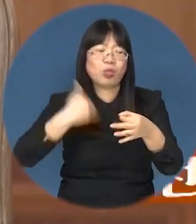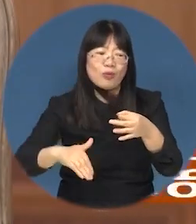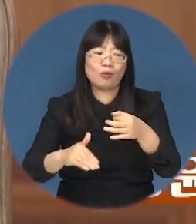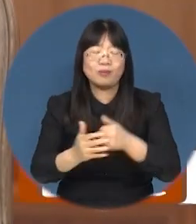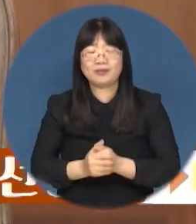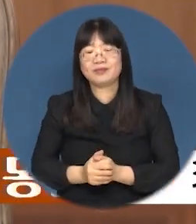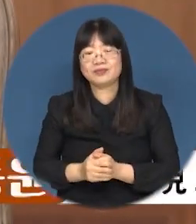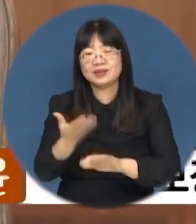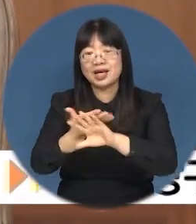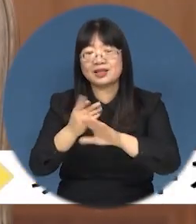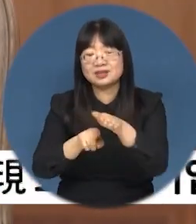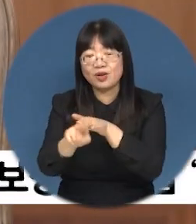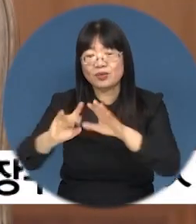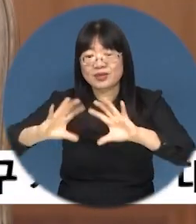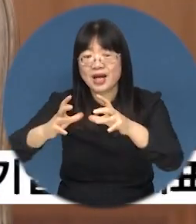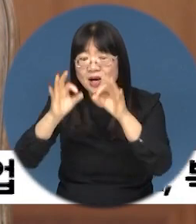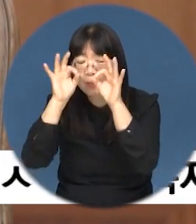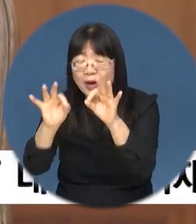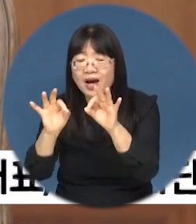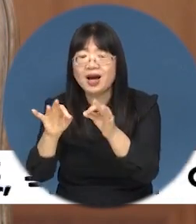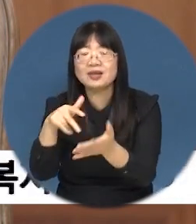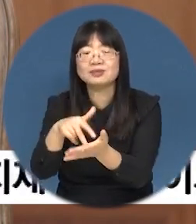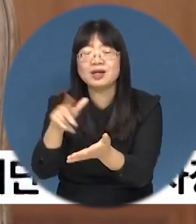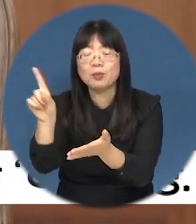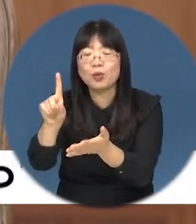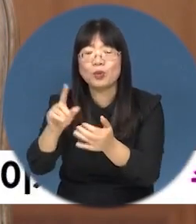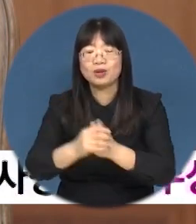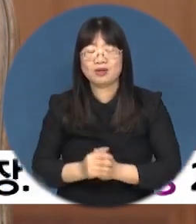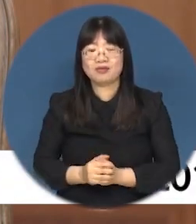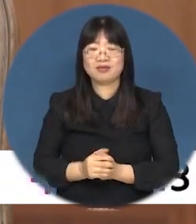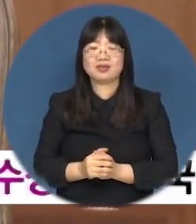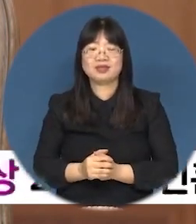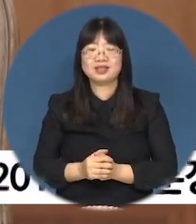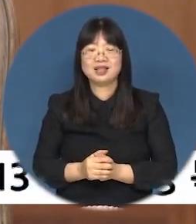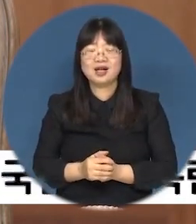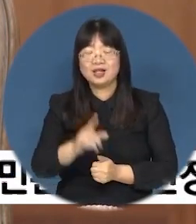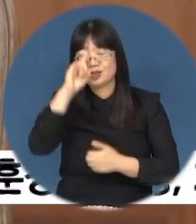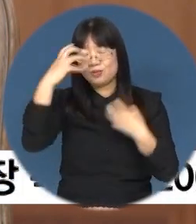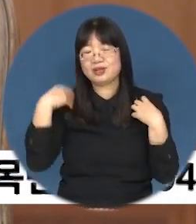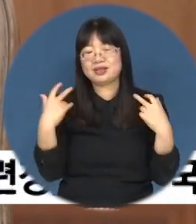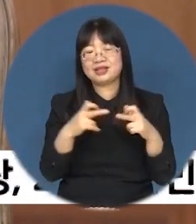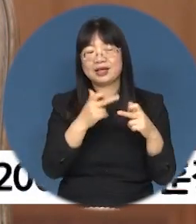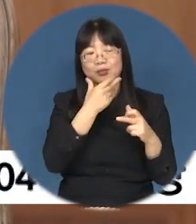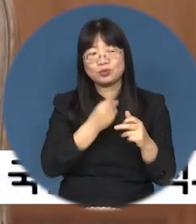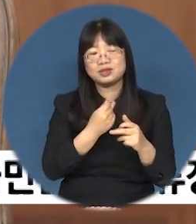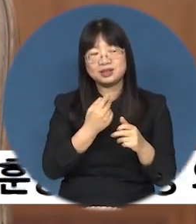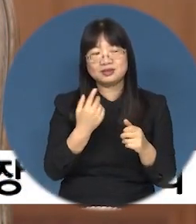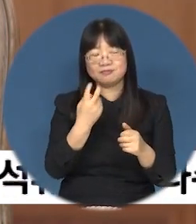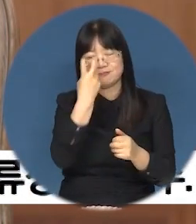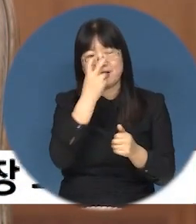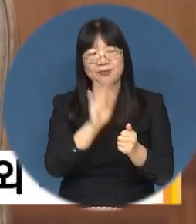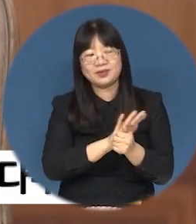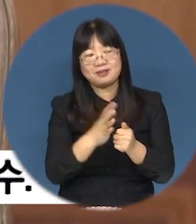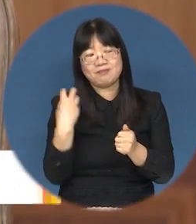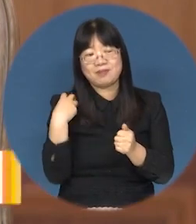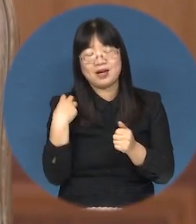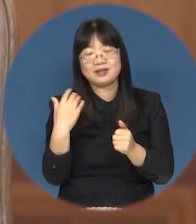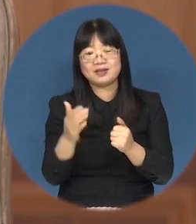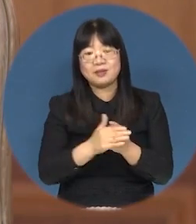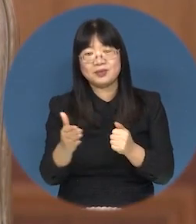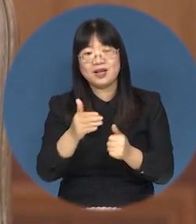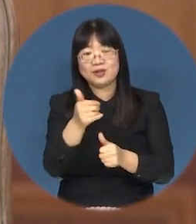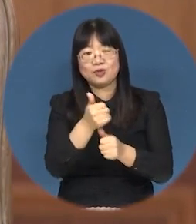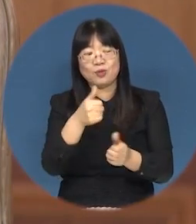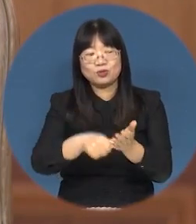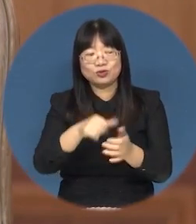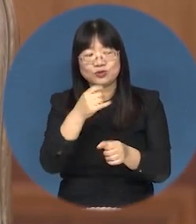그분들은 정부에서 아예 그 장애인들 복지를 관리를 해 주니까 예, 예. 보장구를 하는데 그게